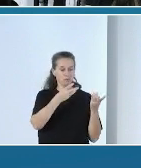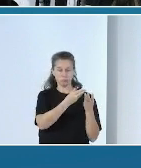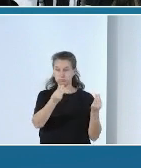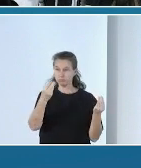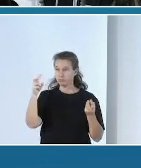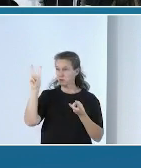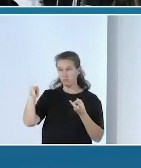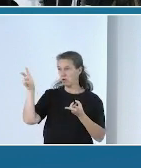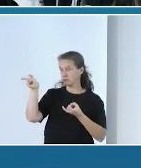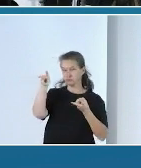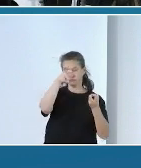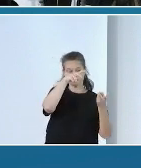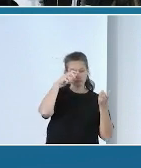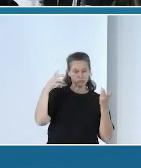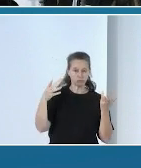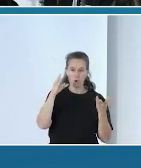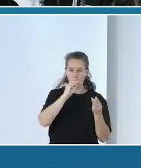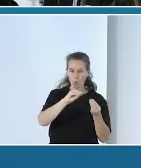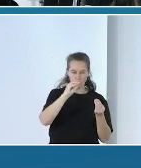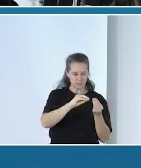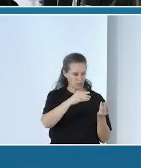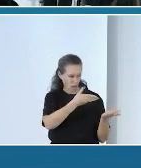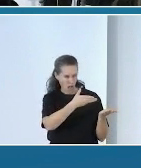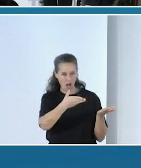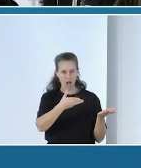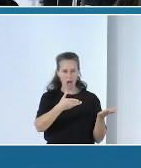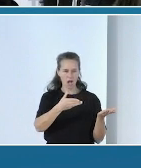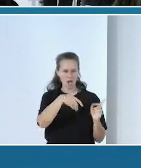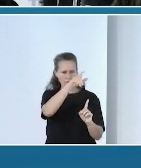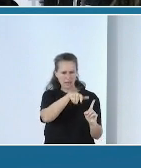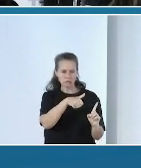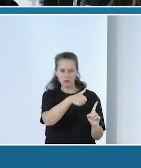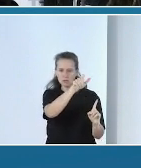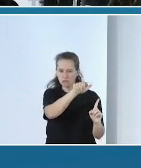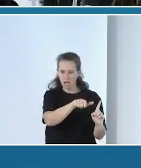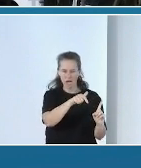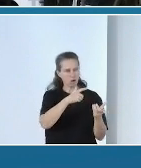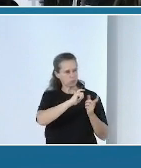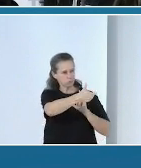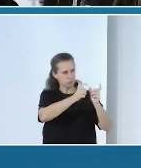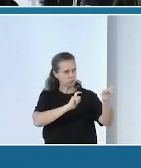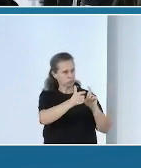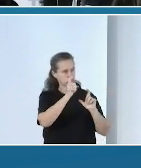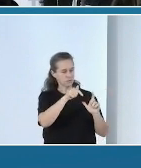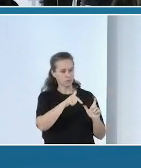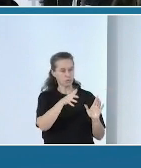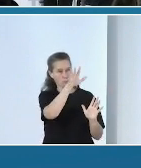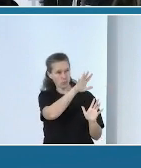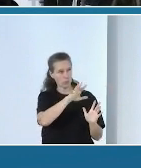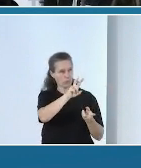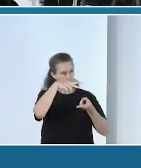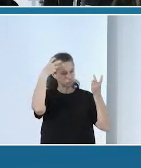sur les objets évoqués, sur la personne avec qui il est en interlocution. Et tout